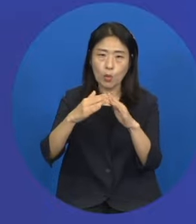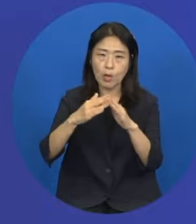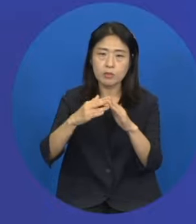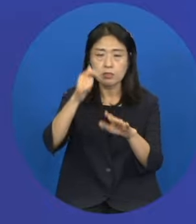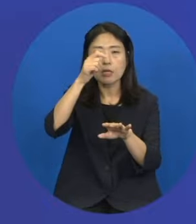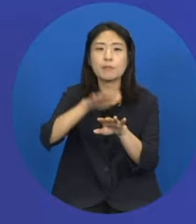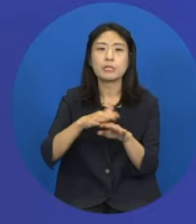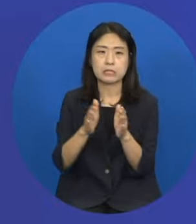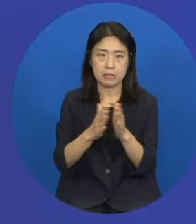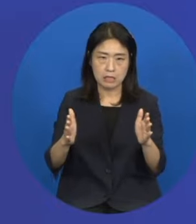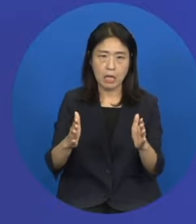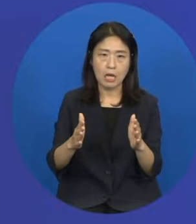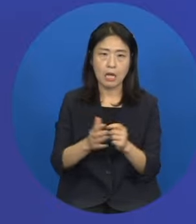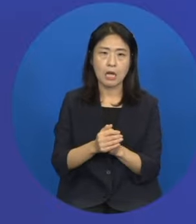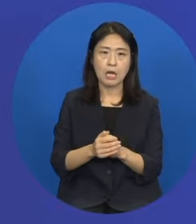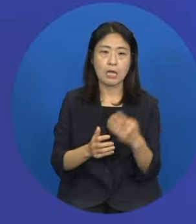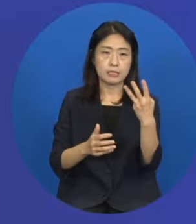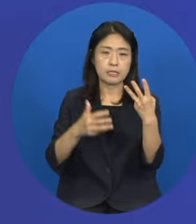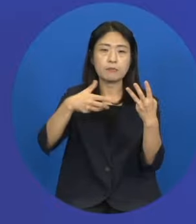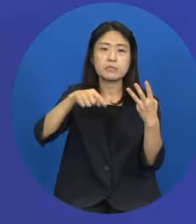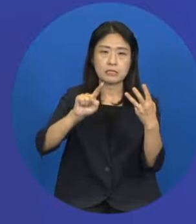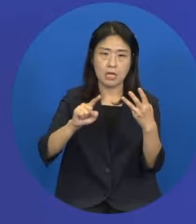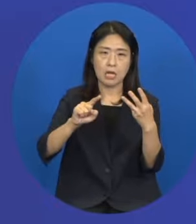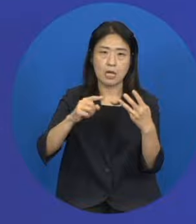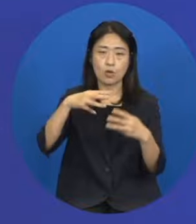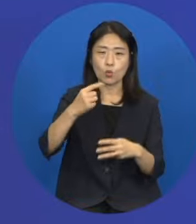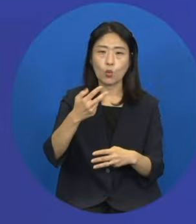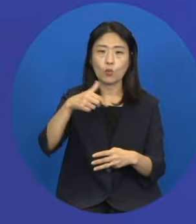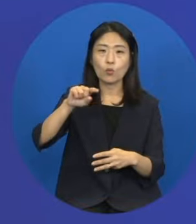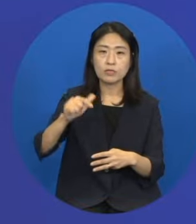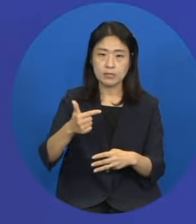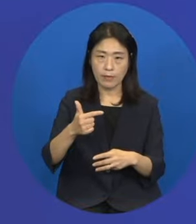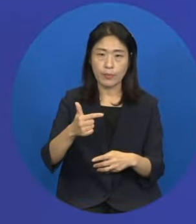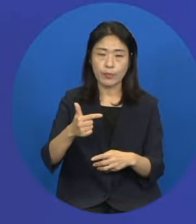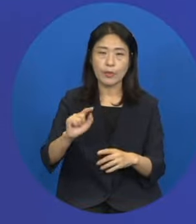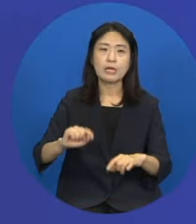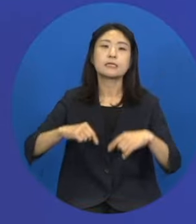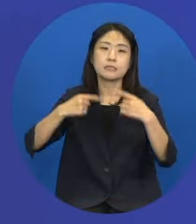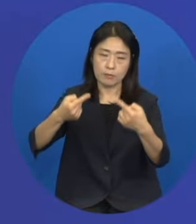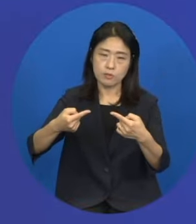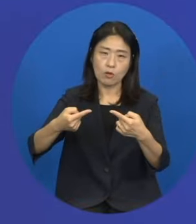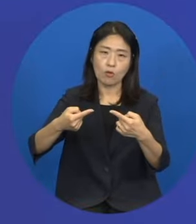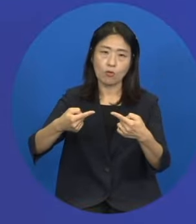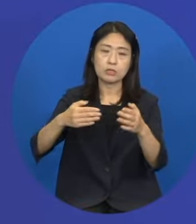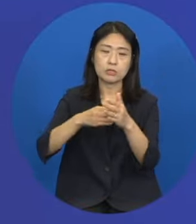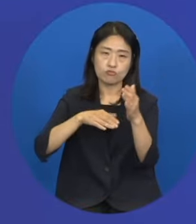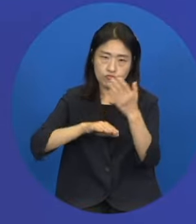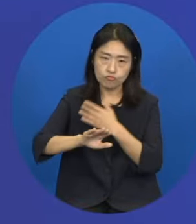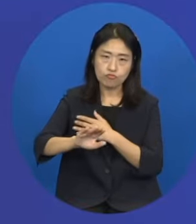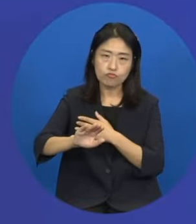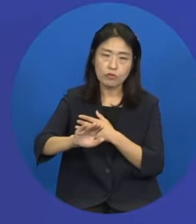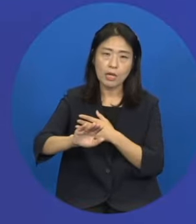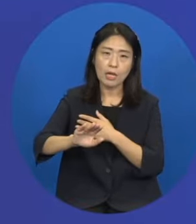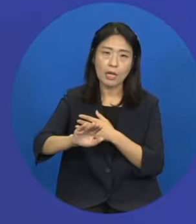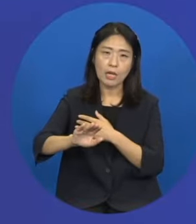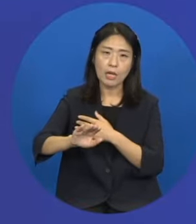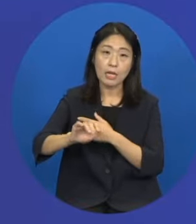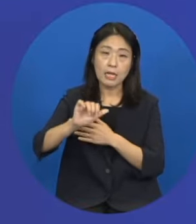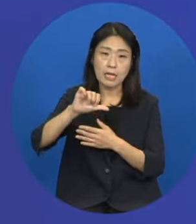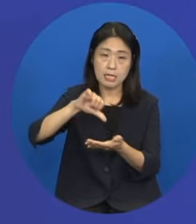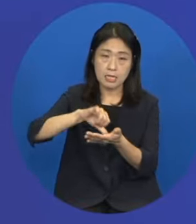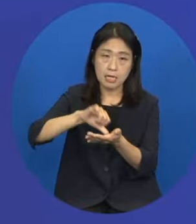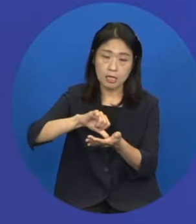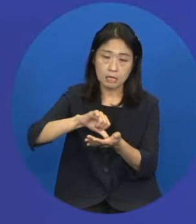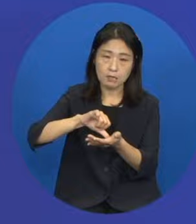케이프타운에서 열린 대회 참석한 이후에 돌아왔는데 2010년 12월 26일에 자신을 비롯한 목사님들과